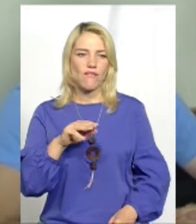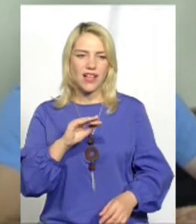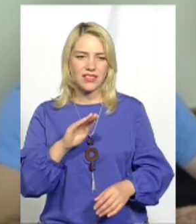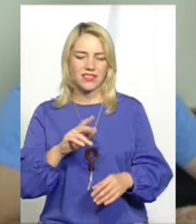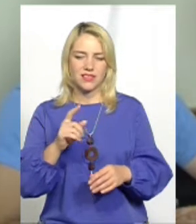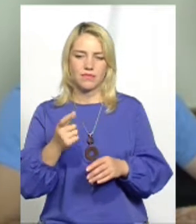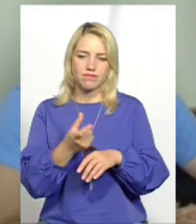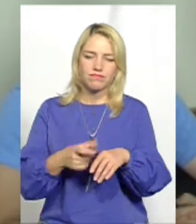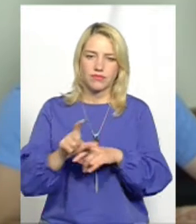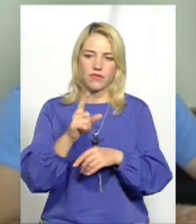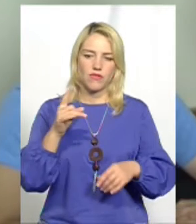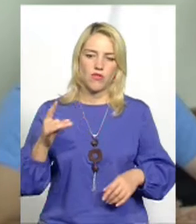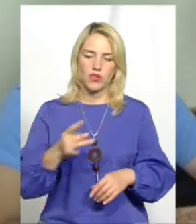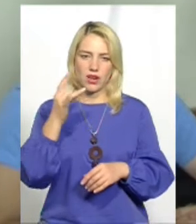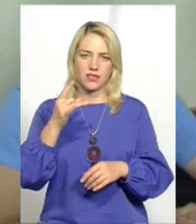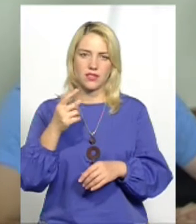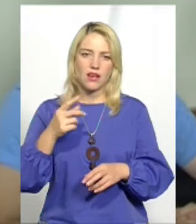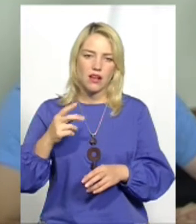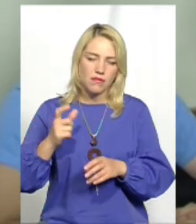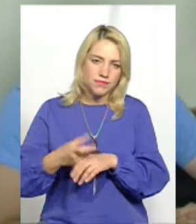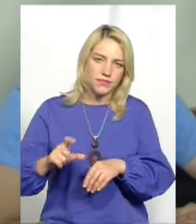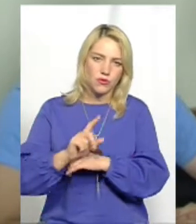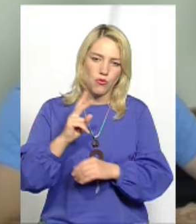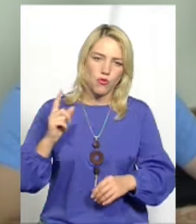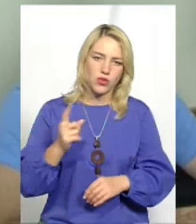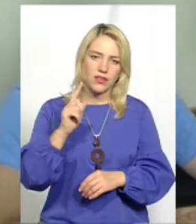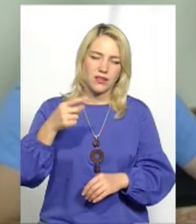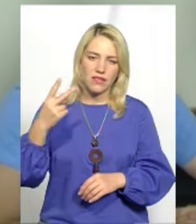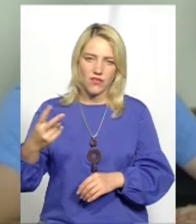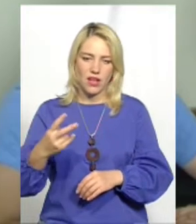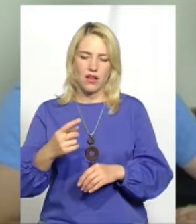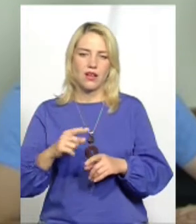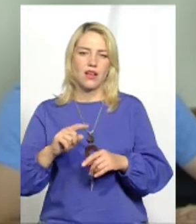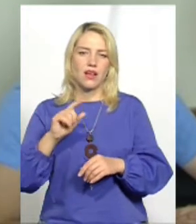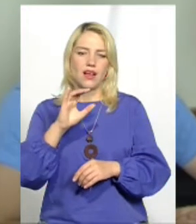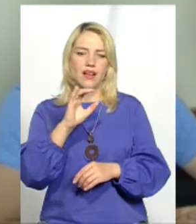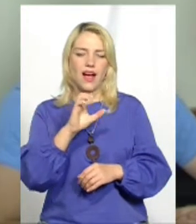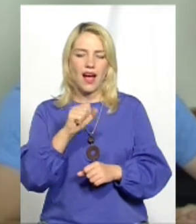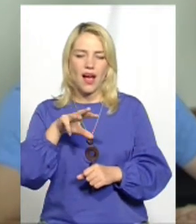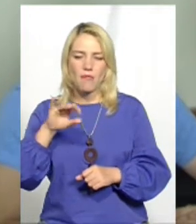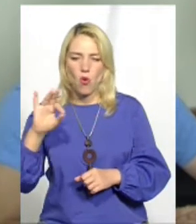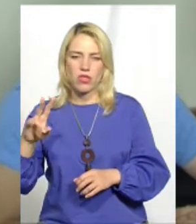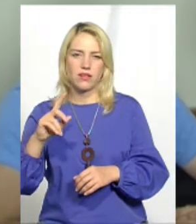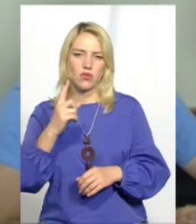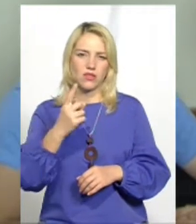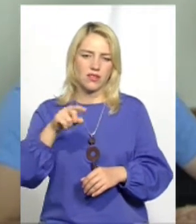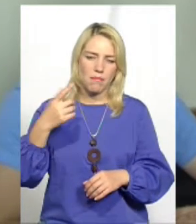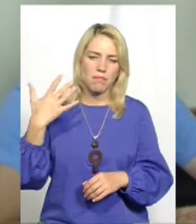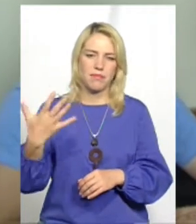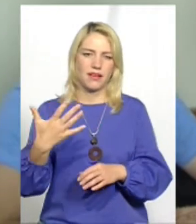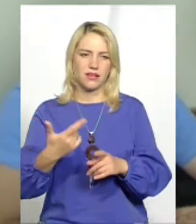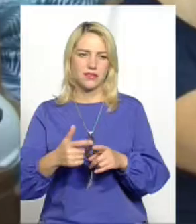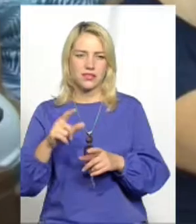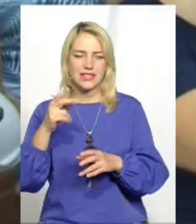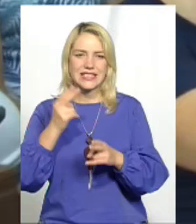1,2 рази, азотамоніни 1,9 раз, аніоні СПАП в 1,2 рази, залізо загальне та нафтопродукти в